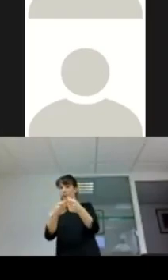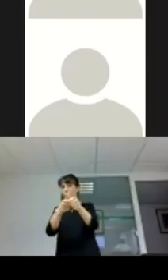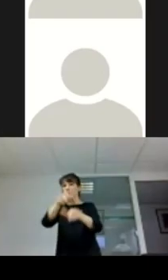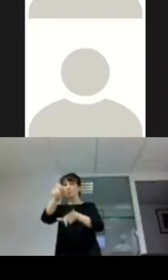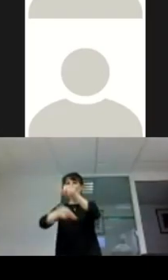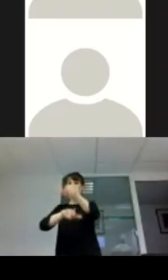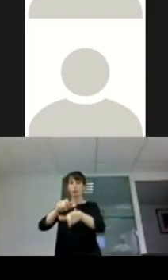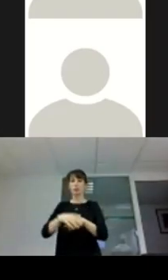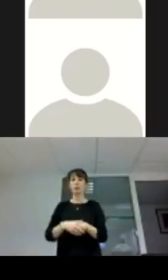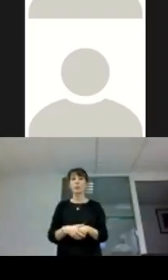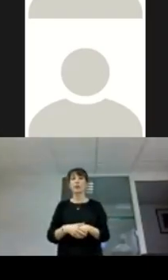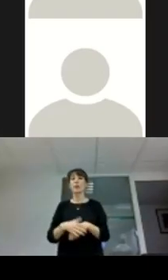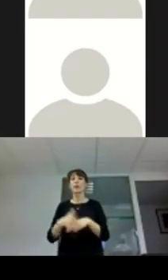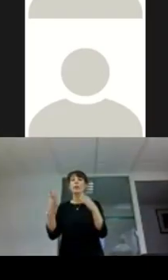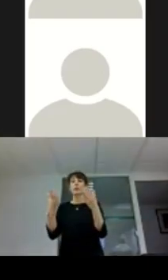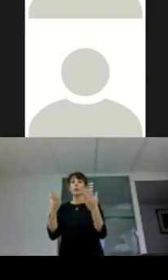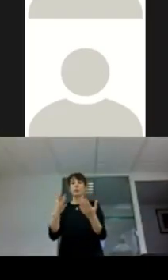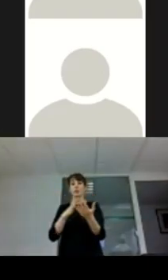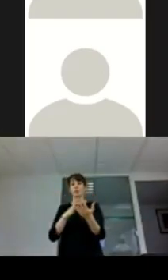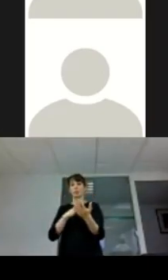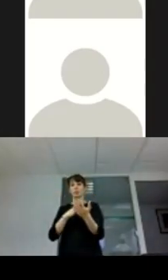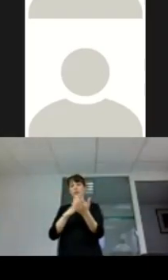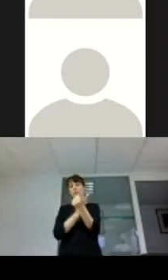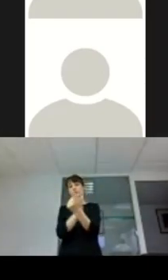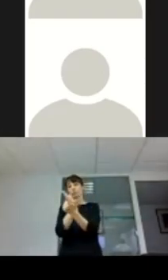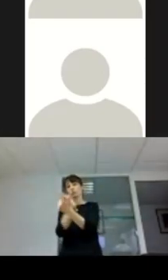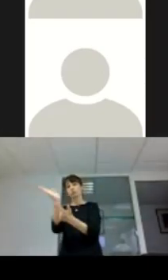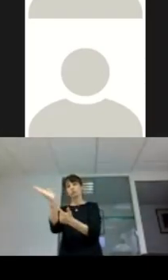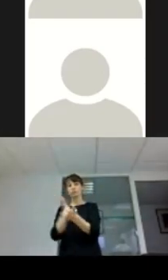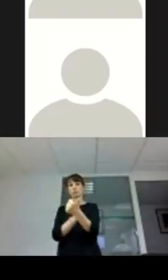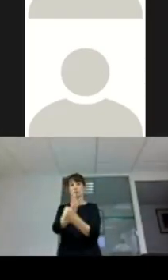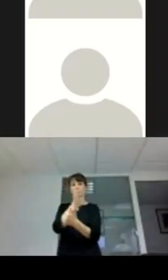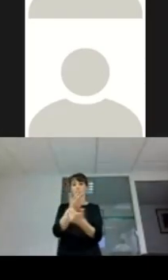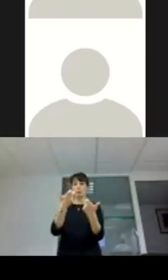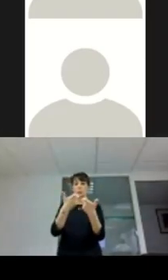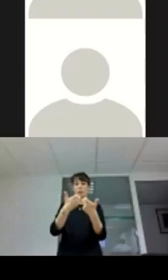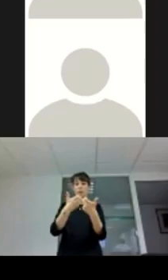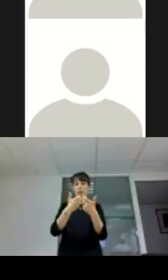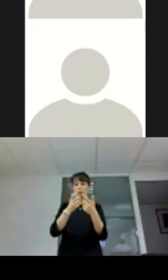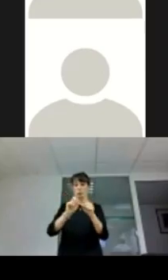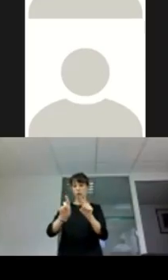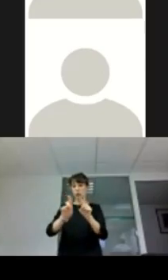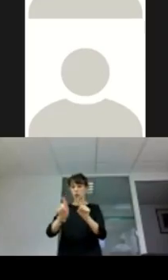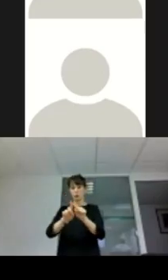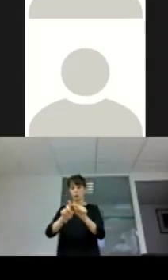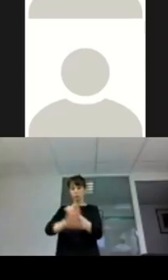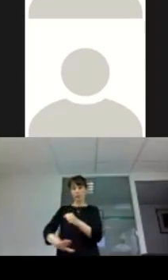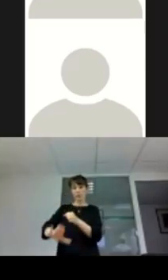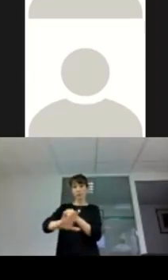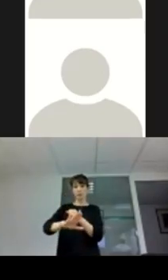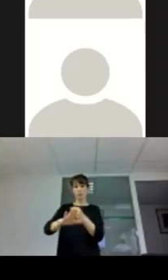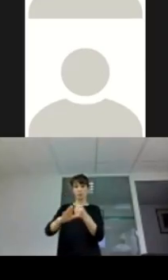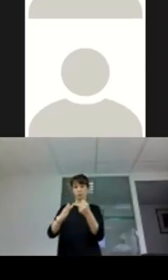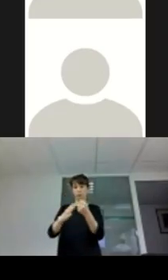sont référencés sous le terme de panier référentiel actualisé. Il y a deux grandes branches. La première, c'est un